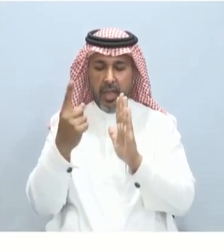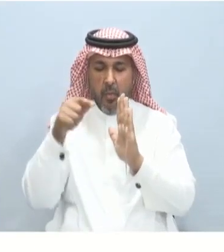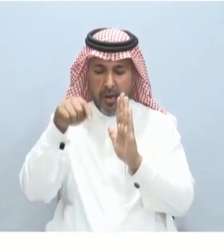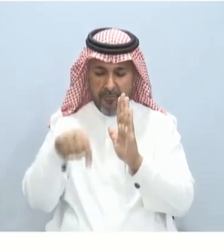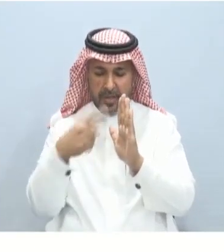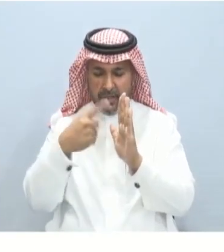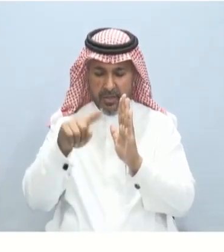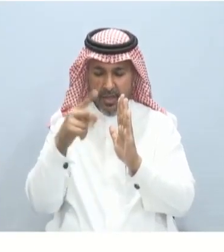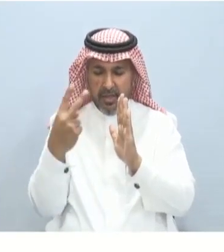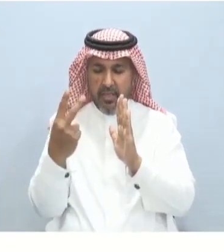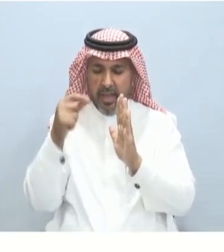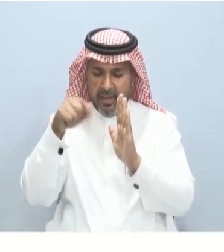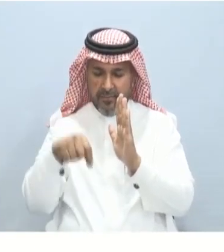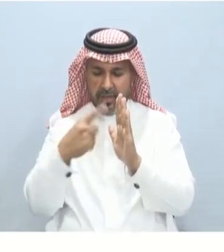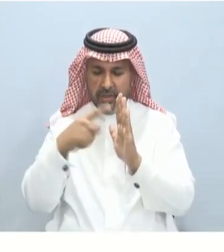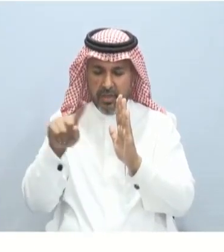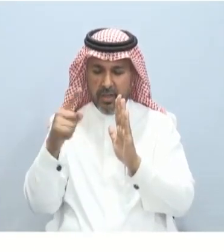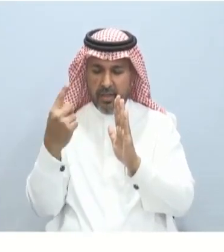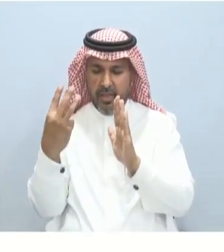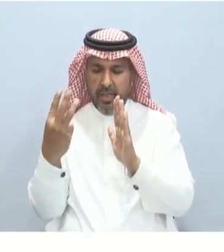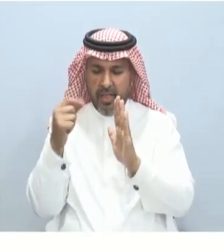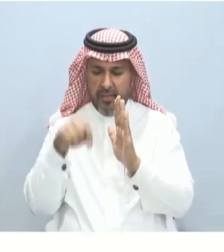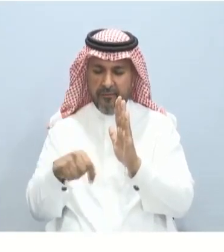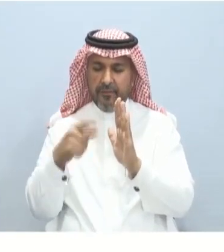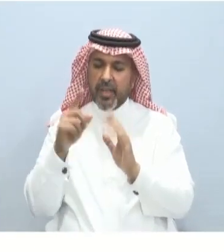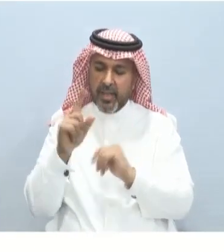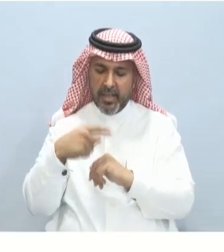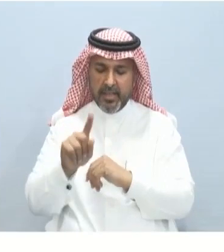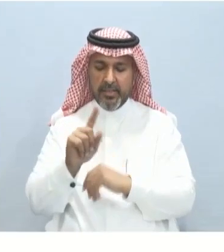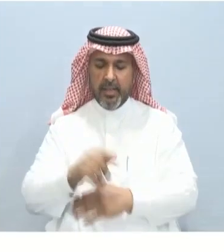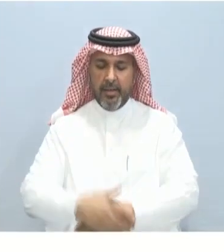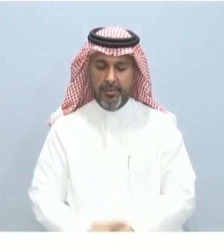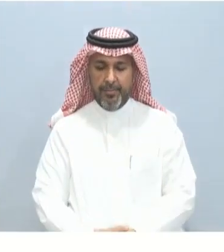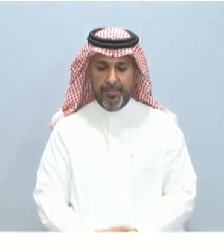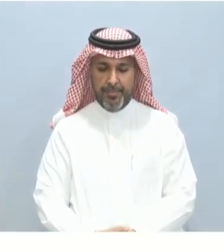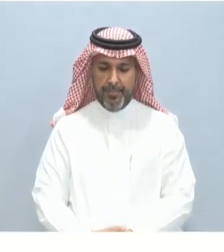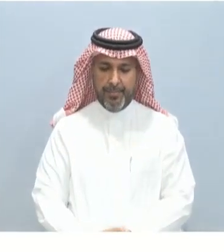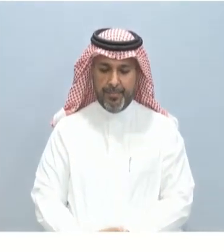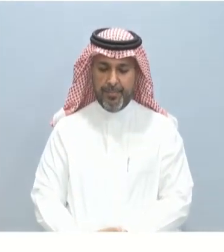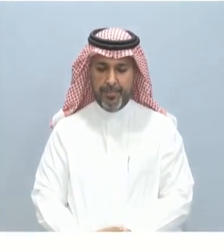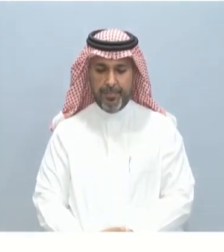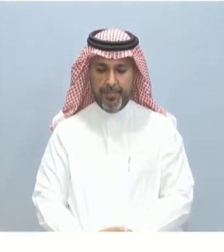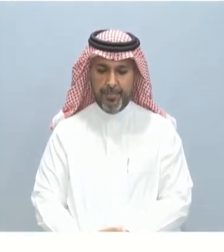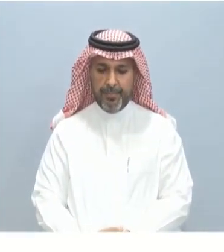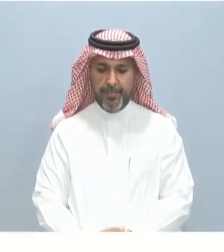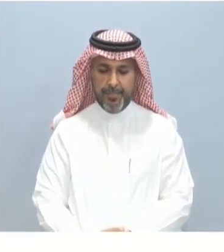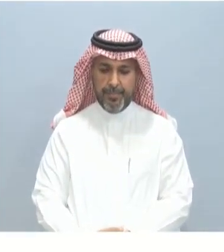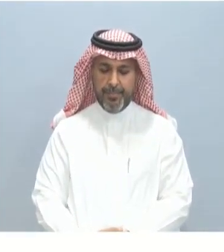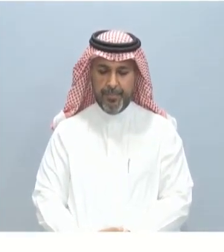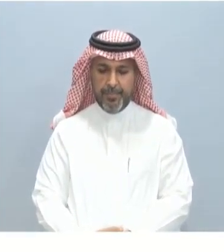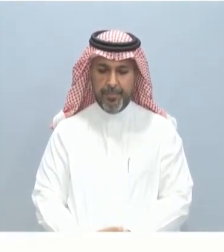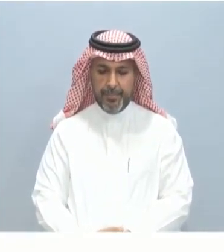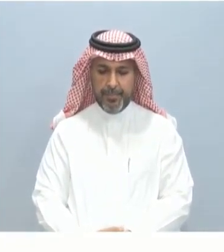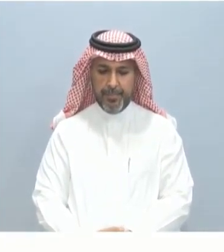الان هو عباره عن مربع كامل فعلا الحد الاوسط اثنين ضرب الاربعه ضرب الثلاثه عباره عن 24 سين اذا